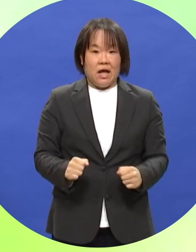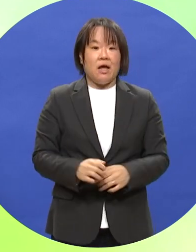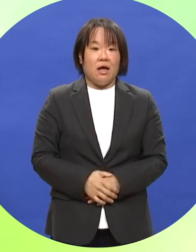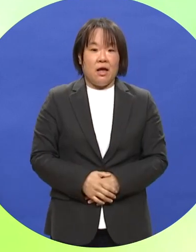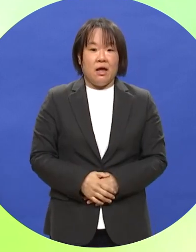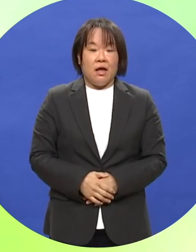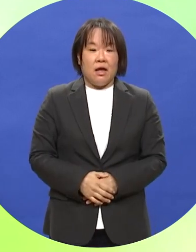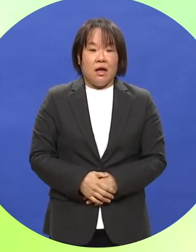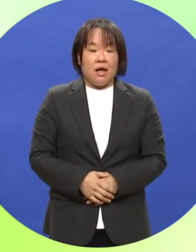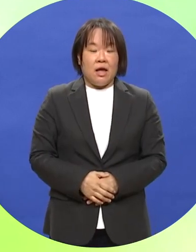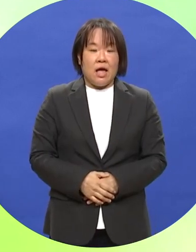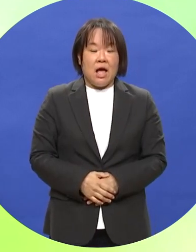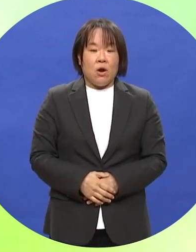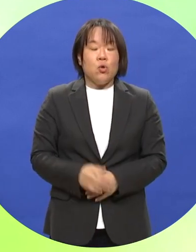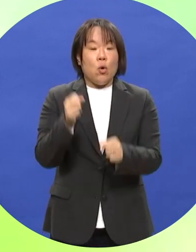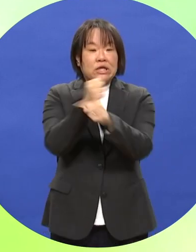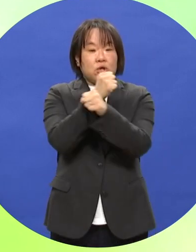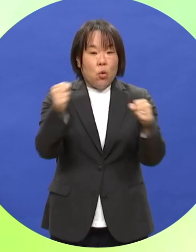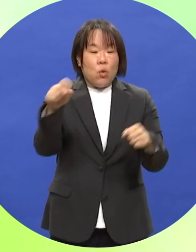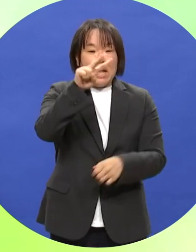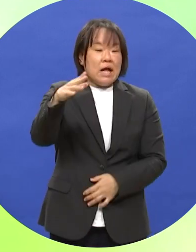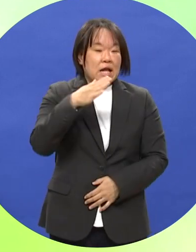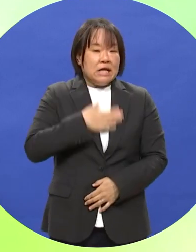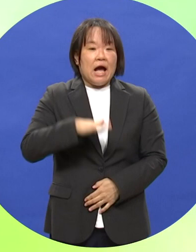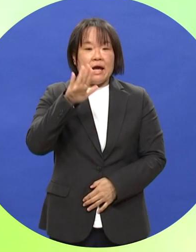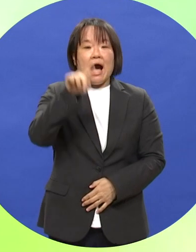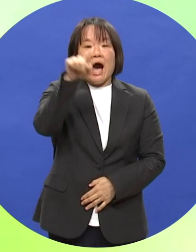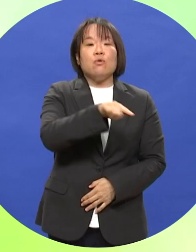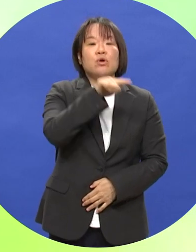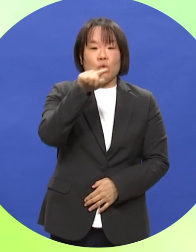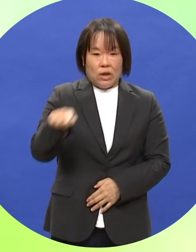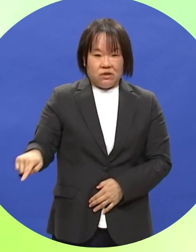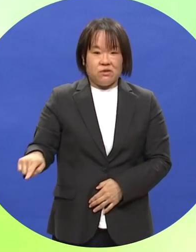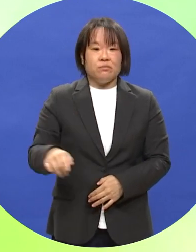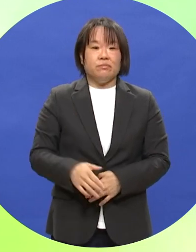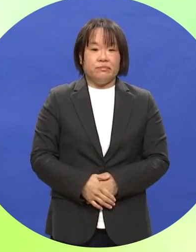ちで、この事業に理解のある方です。